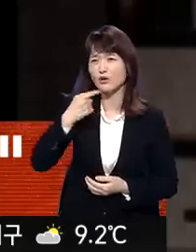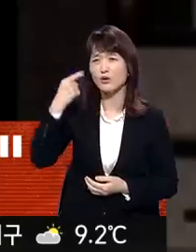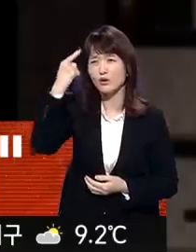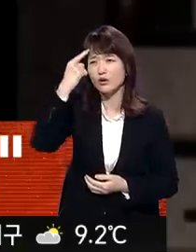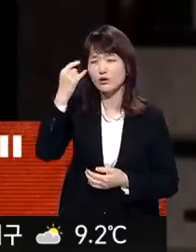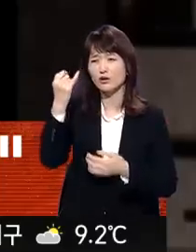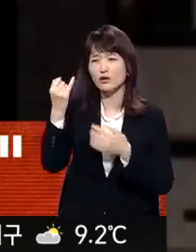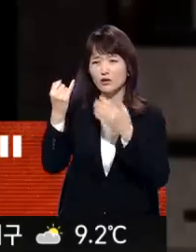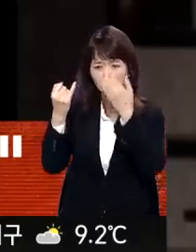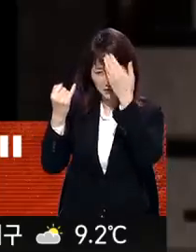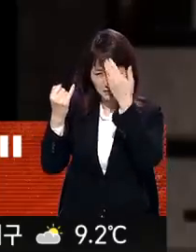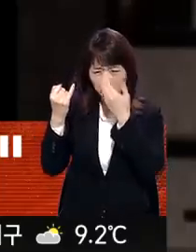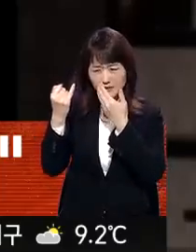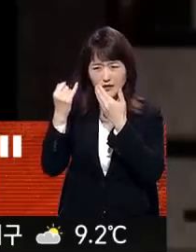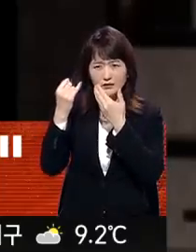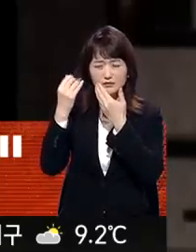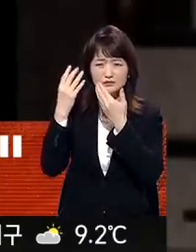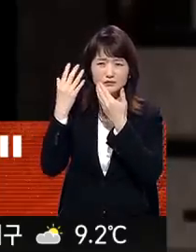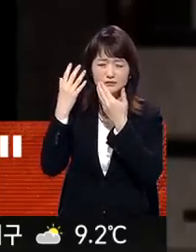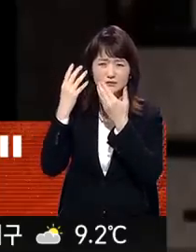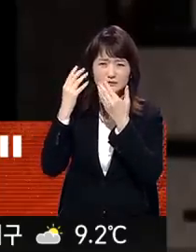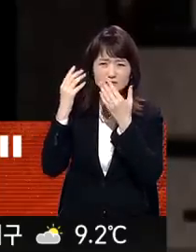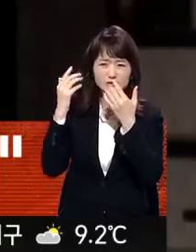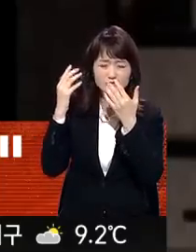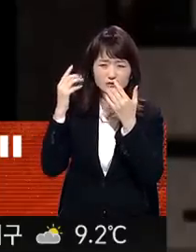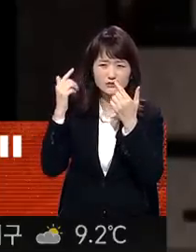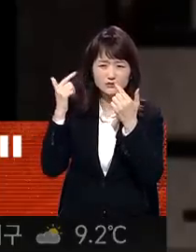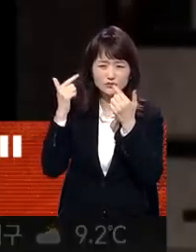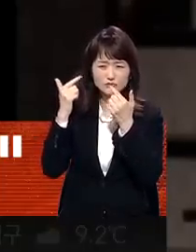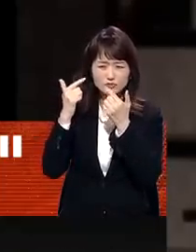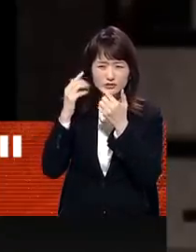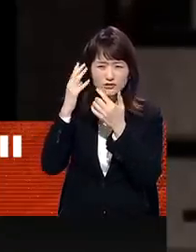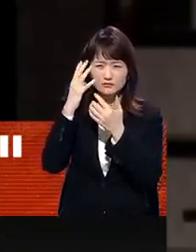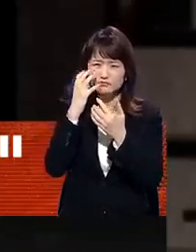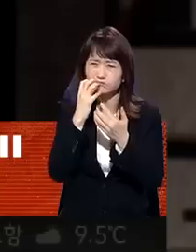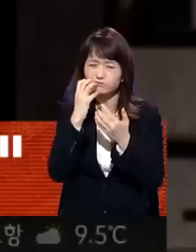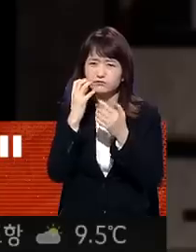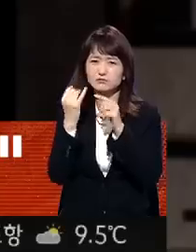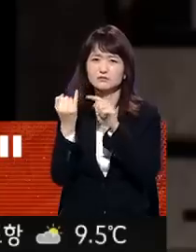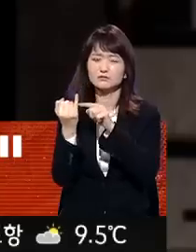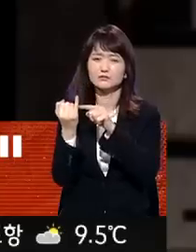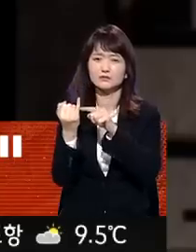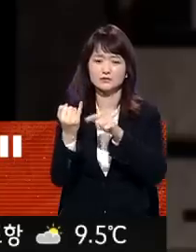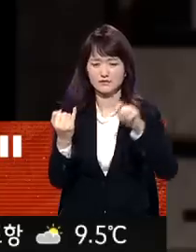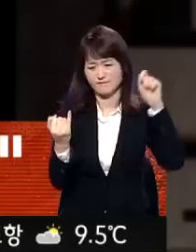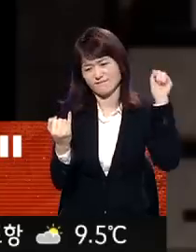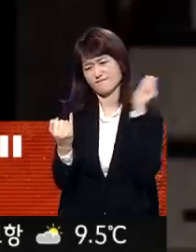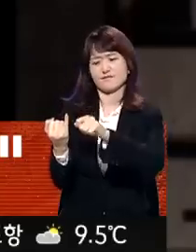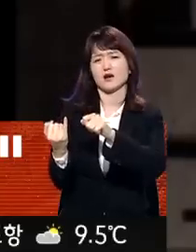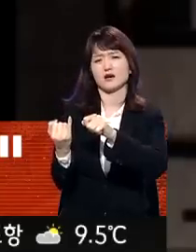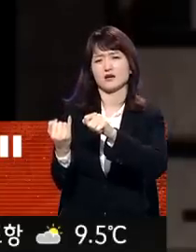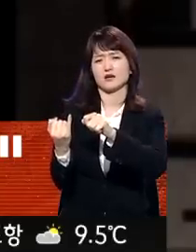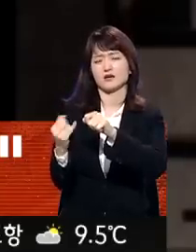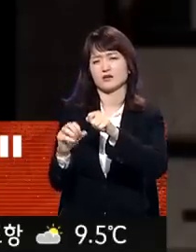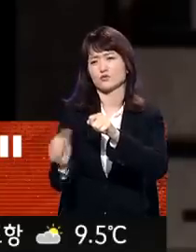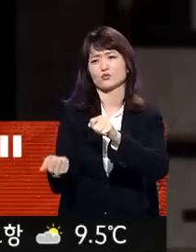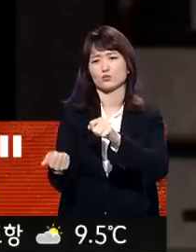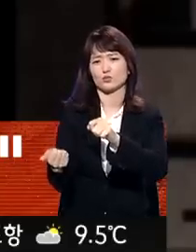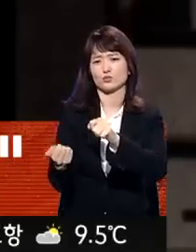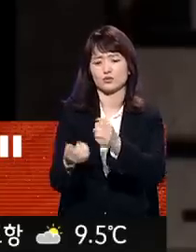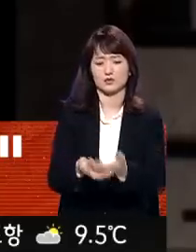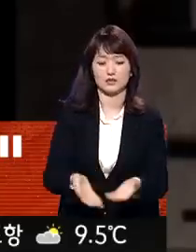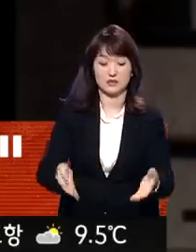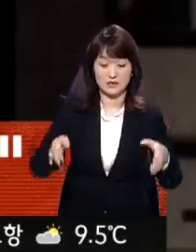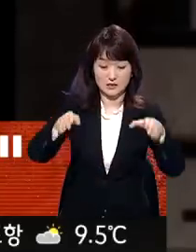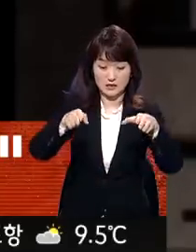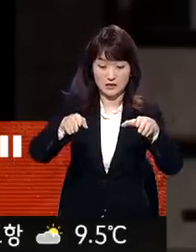있는 상황이었거든요. 그런 상황에서 자기가 그 사용했던 둔기를 지금 저 세제로 이렇게 치워서 증거를